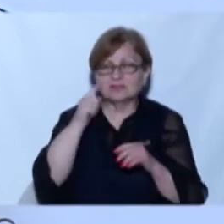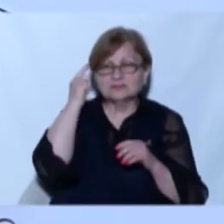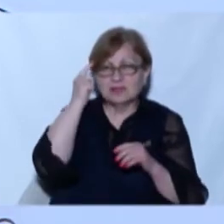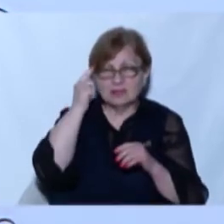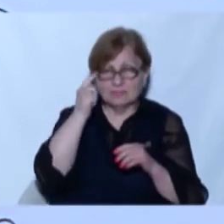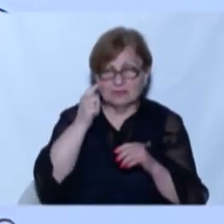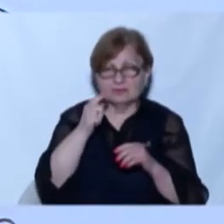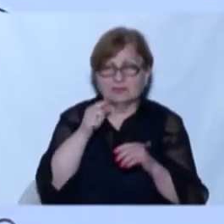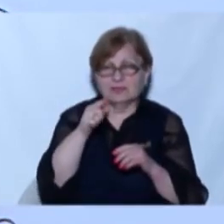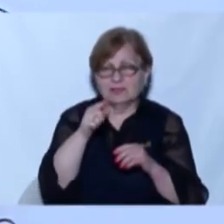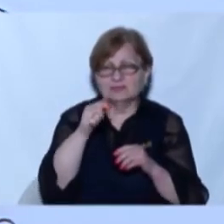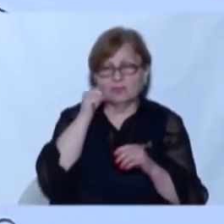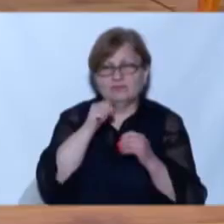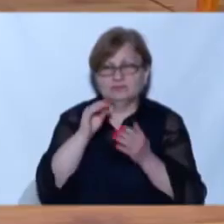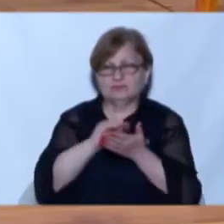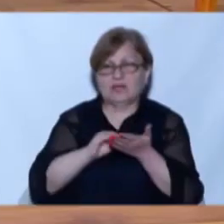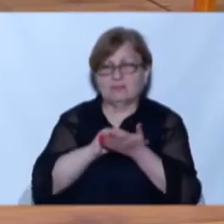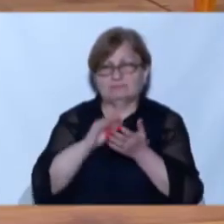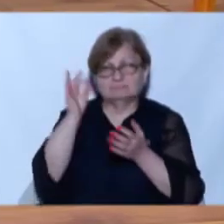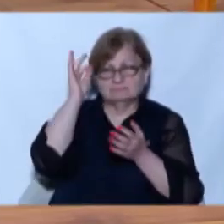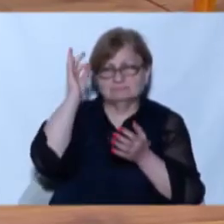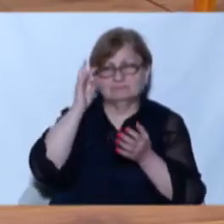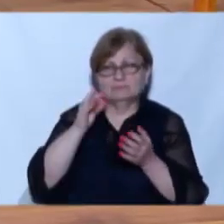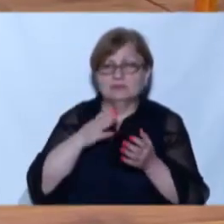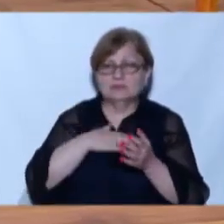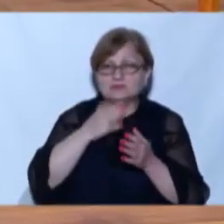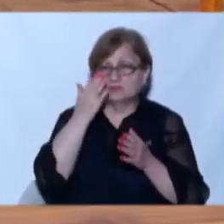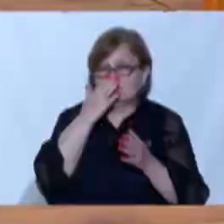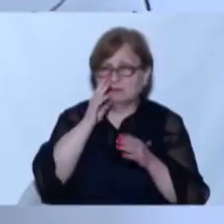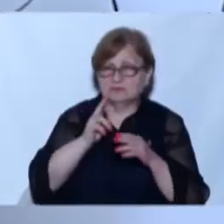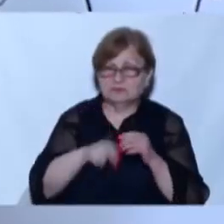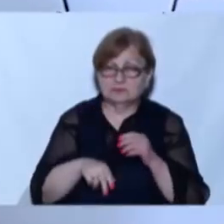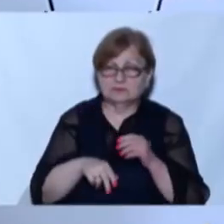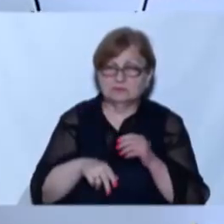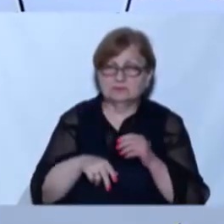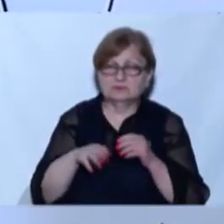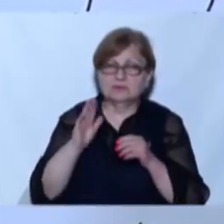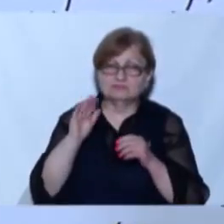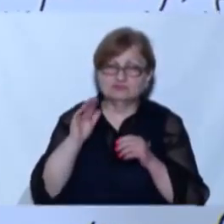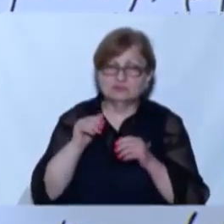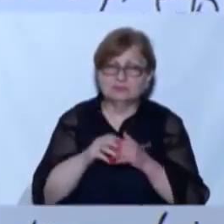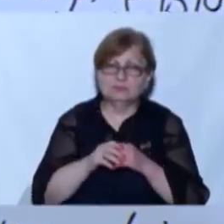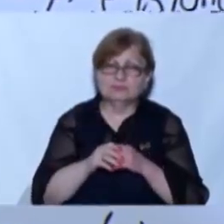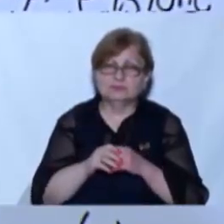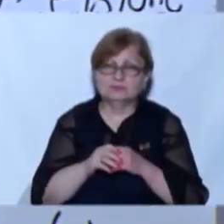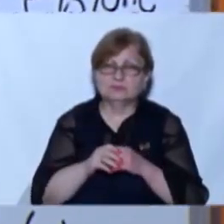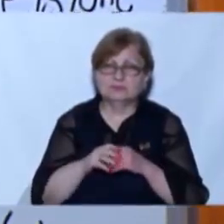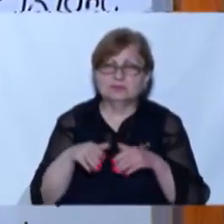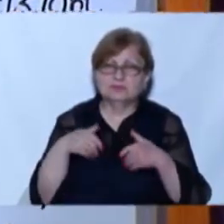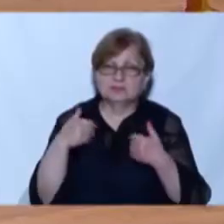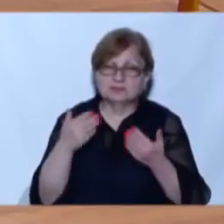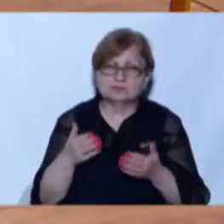pikrat. Maşase, çöni gakotilit dasrulda, gemşvidobe bit,